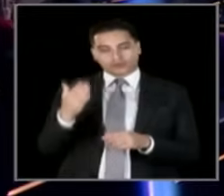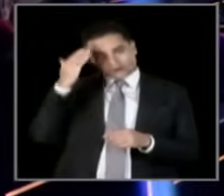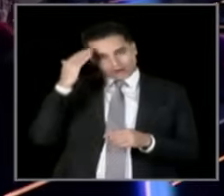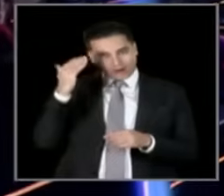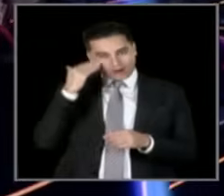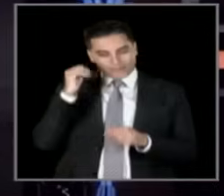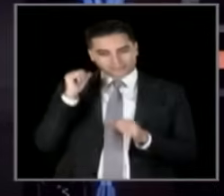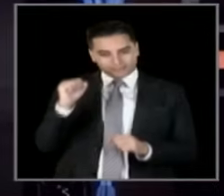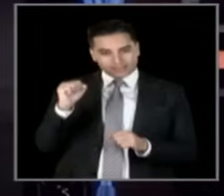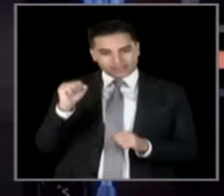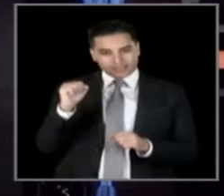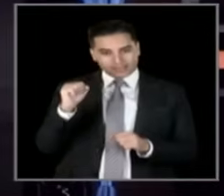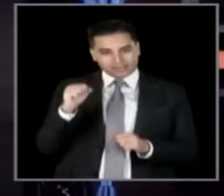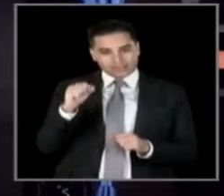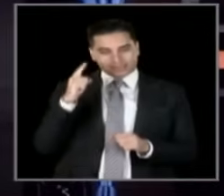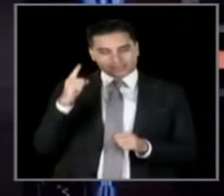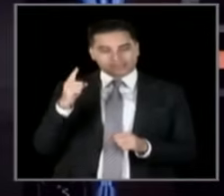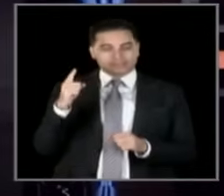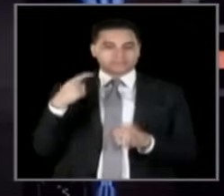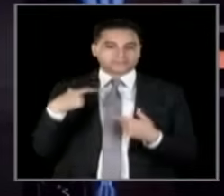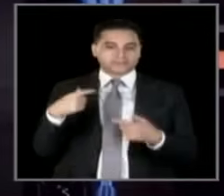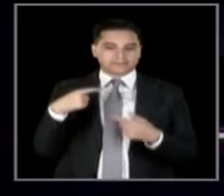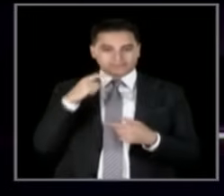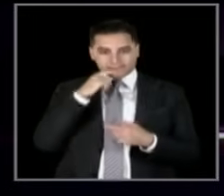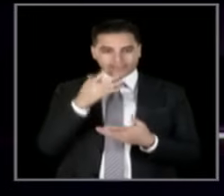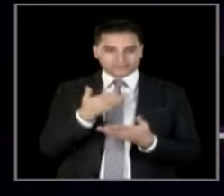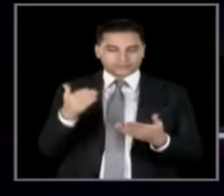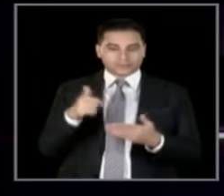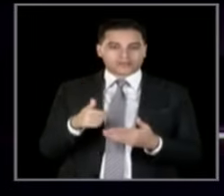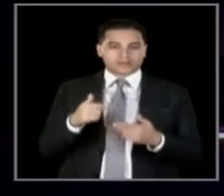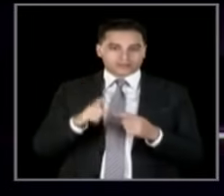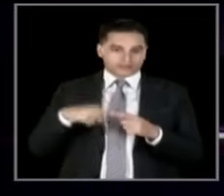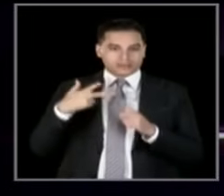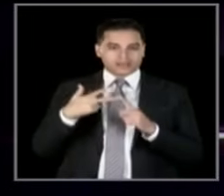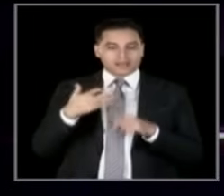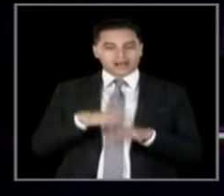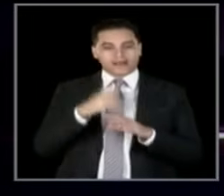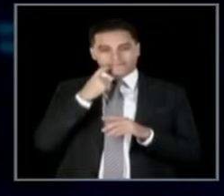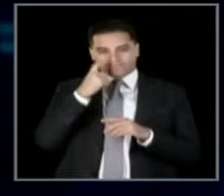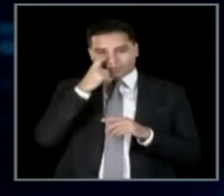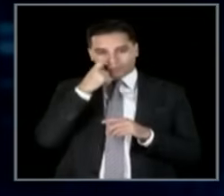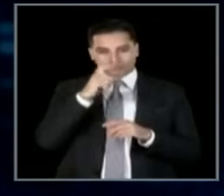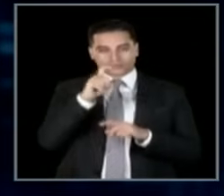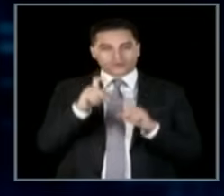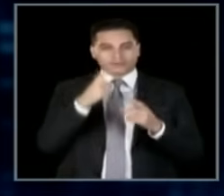راهبات الارمن الكاثوليك مصر الجديد. ودلوقتي مع الفقره الثالثه، فقره الف نون.